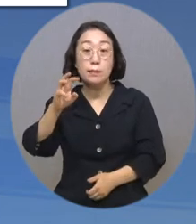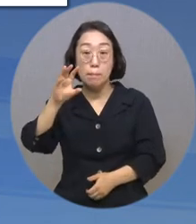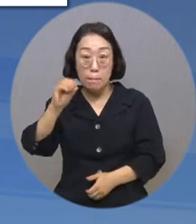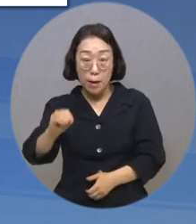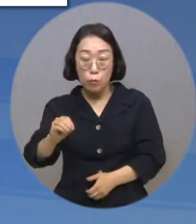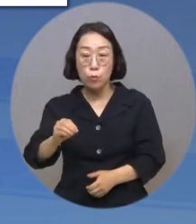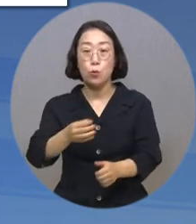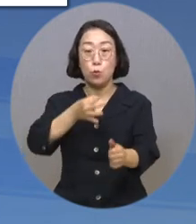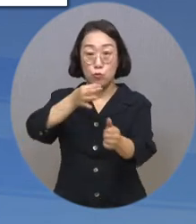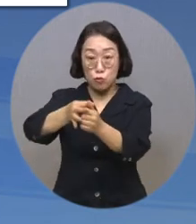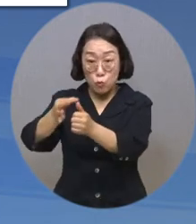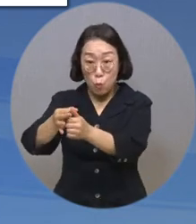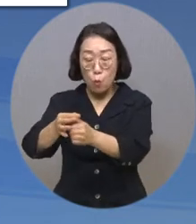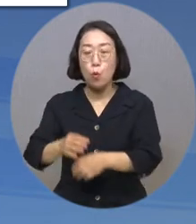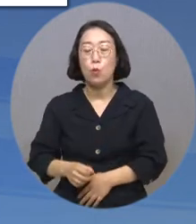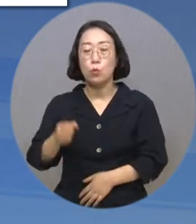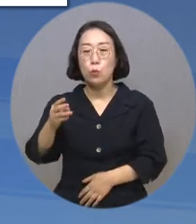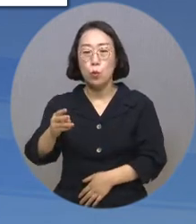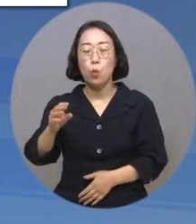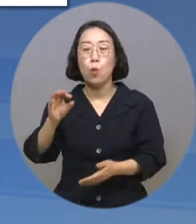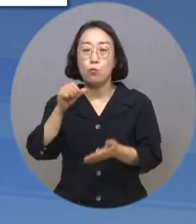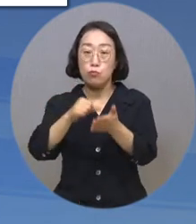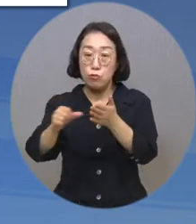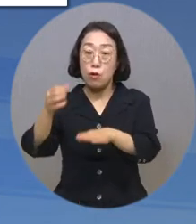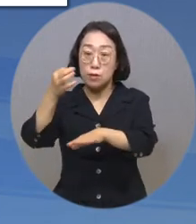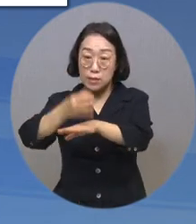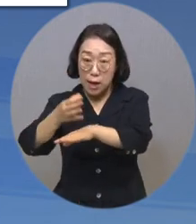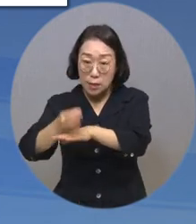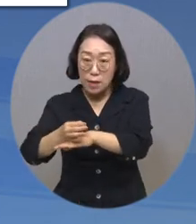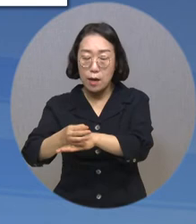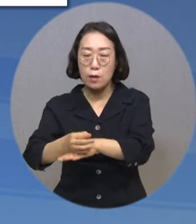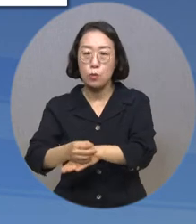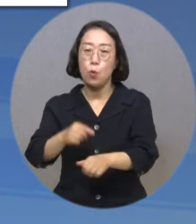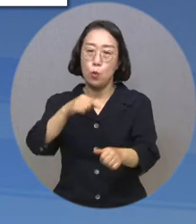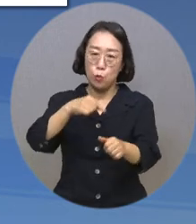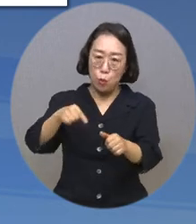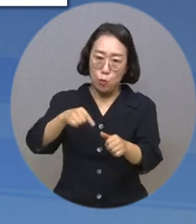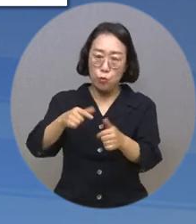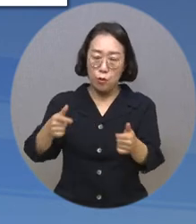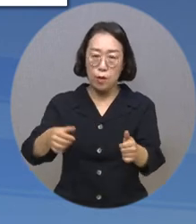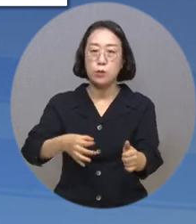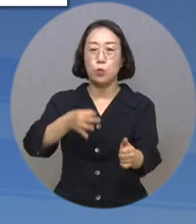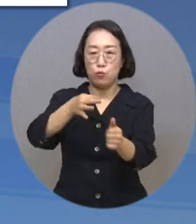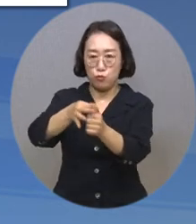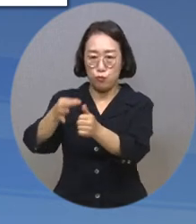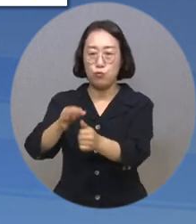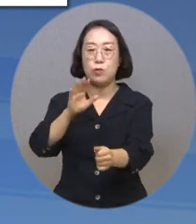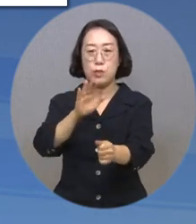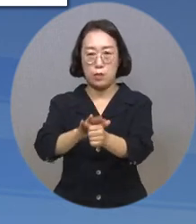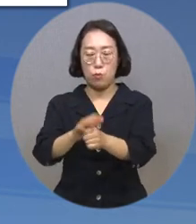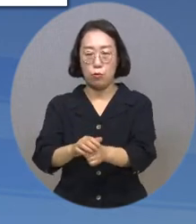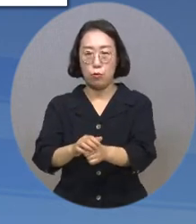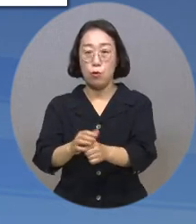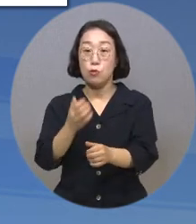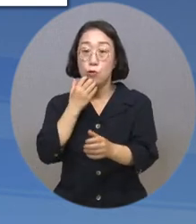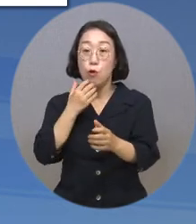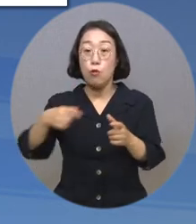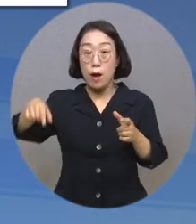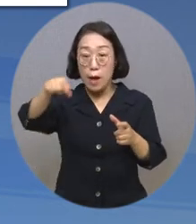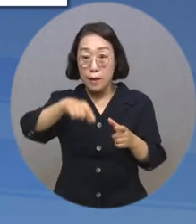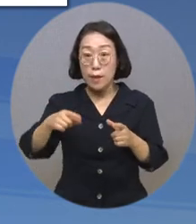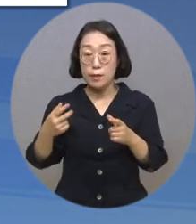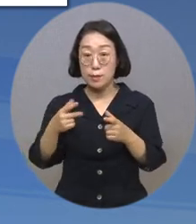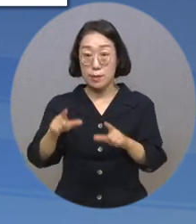지급하고 이외에 아동 용품 구입비 및 생계, 의료, 교육 급여도 지원합니다. 서울시에 거주하는 25세